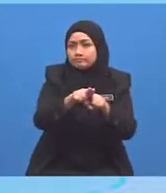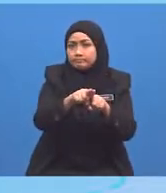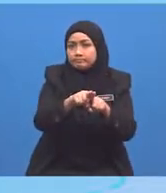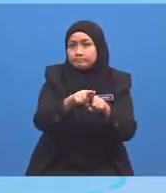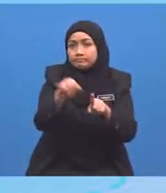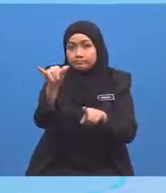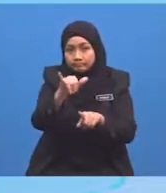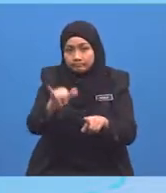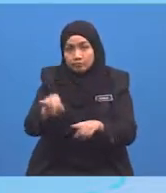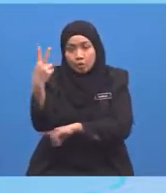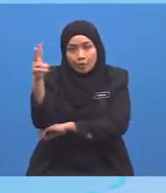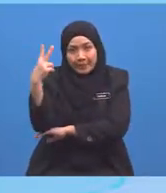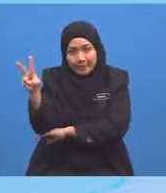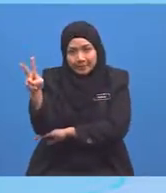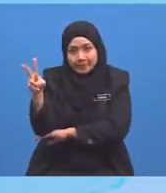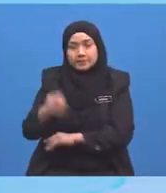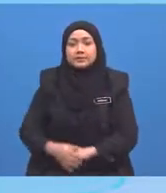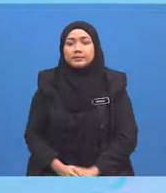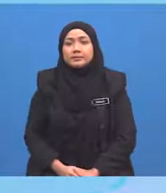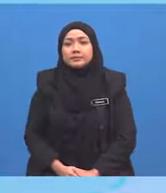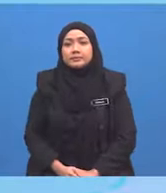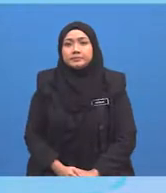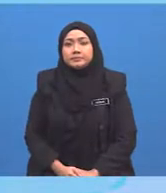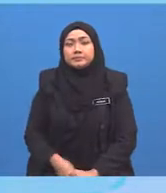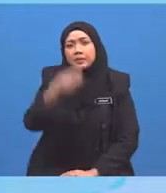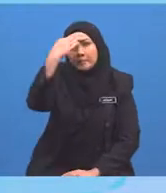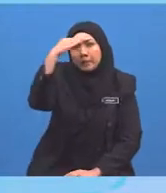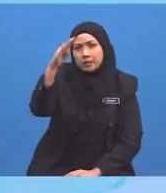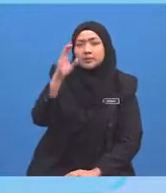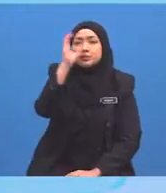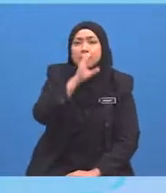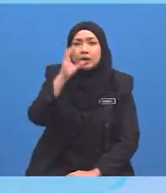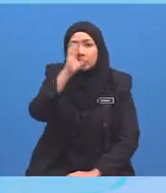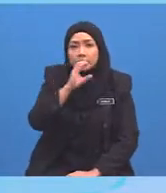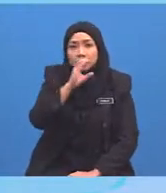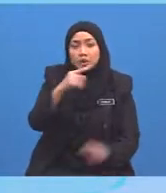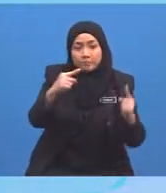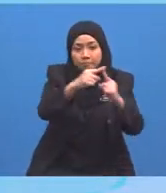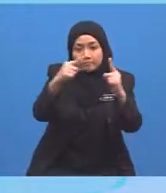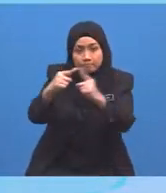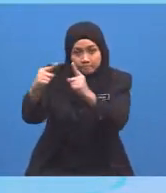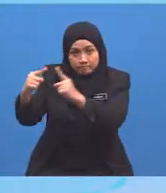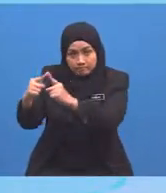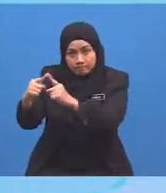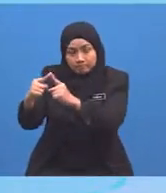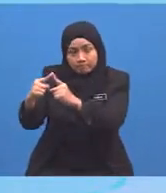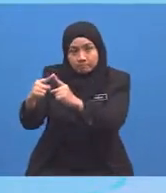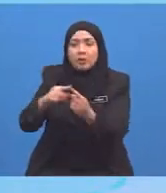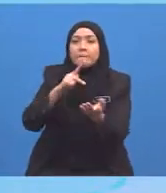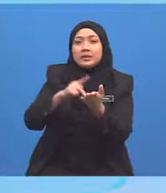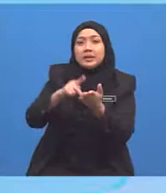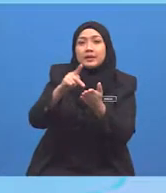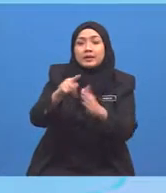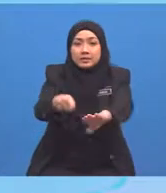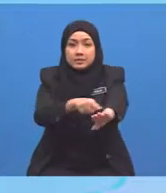penyelesaiannya. Bilangan bucu sama dengan bilangan sisi, maka bilangan bucu